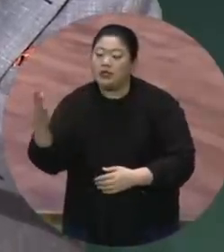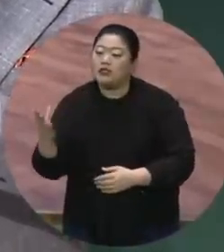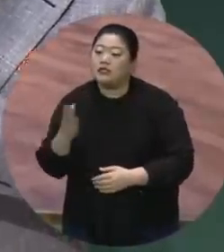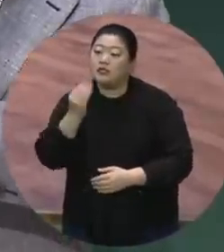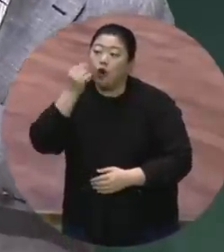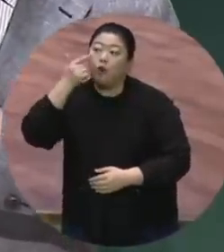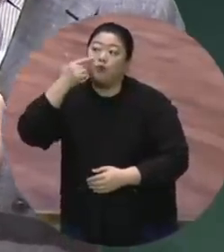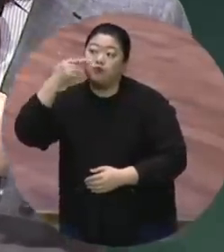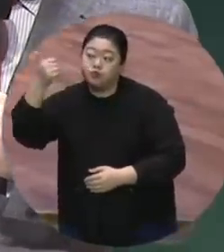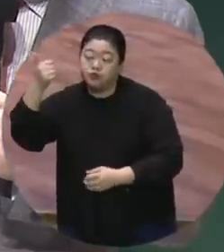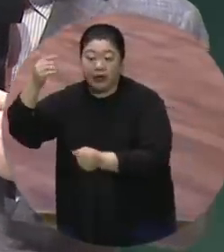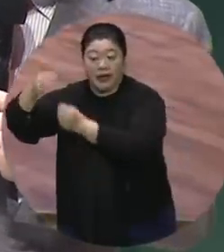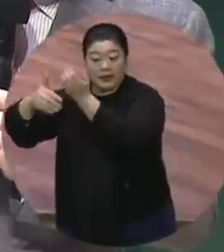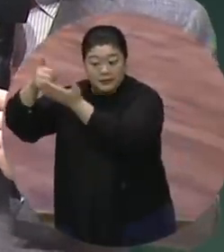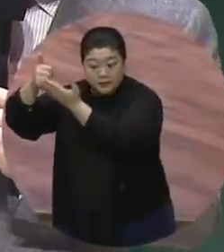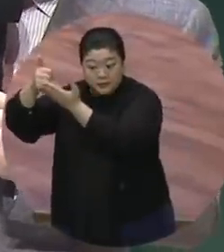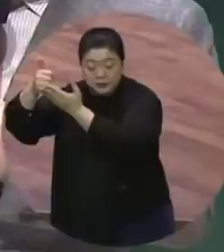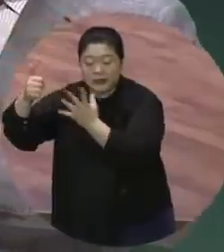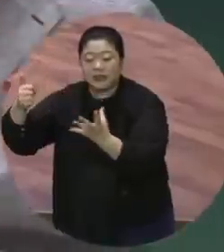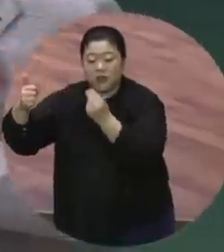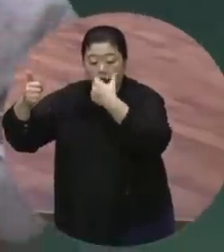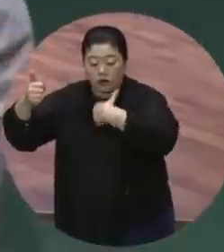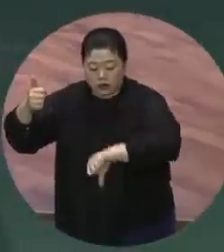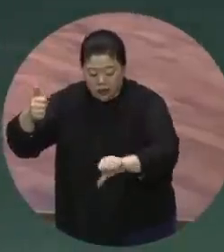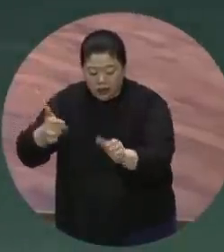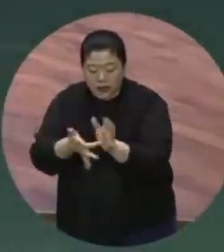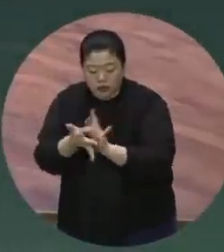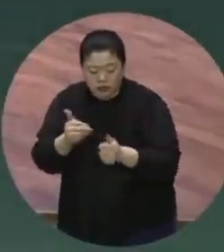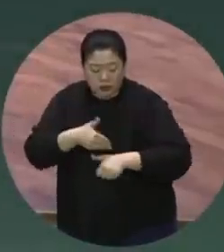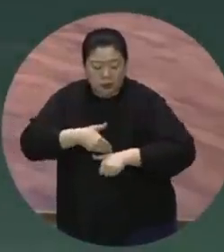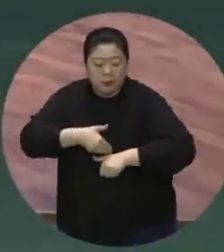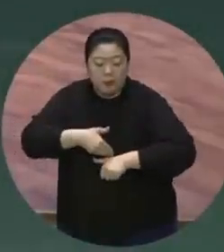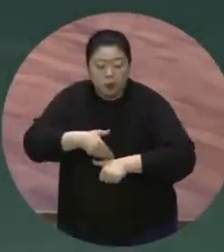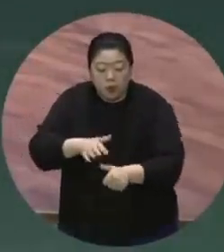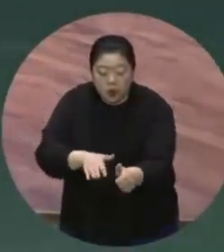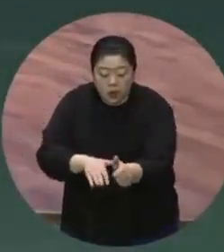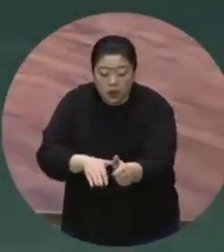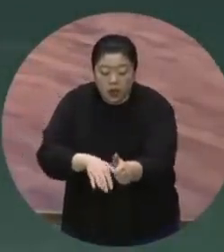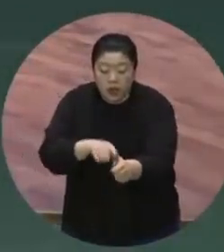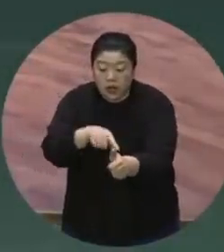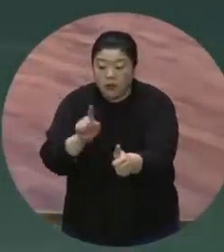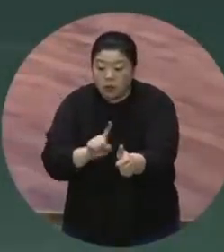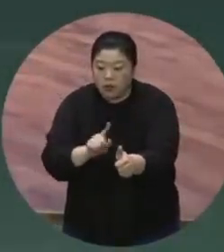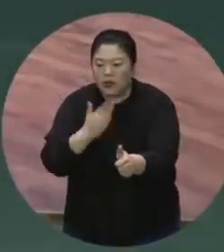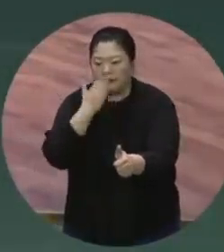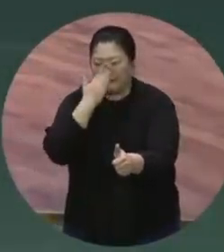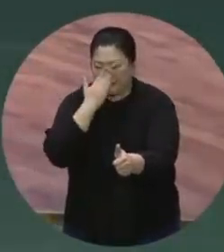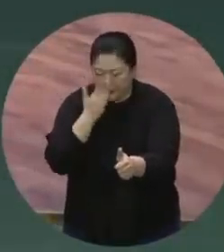그리스도를 어떻게 사용하셨느냐, 예수 그리스도의 낮아지심.